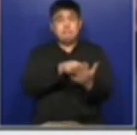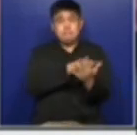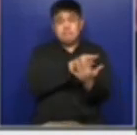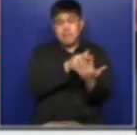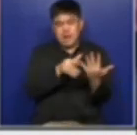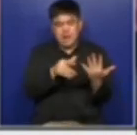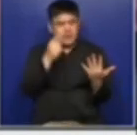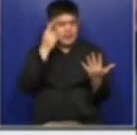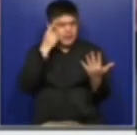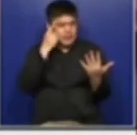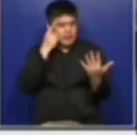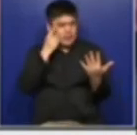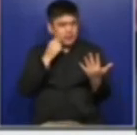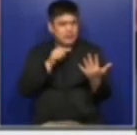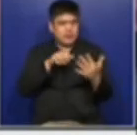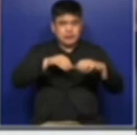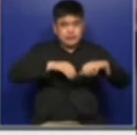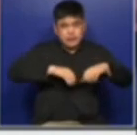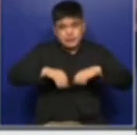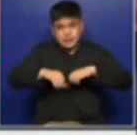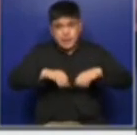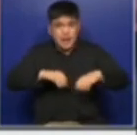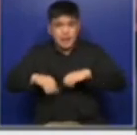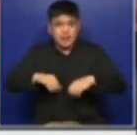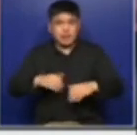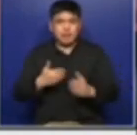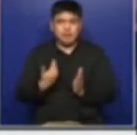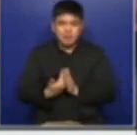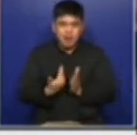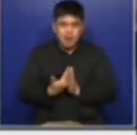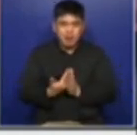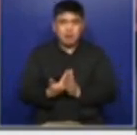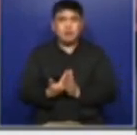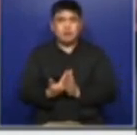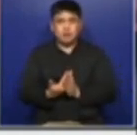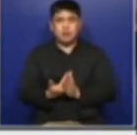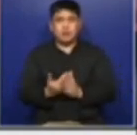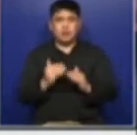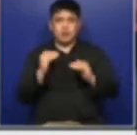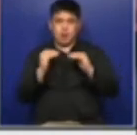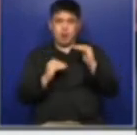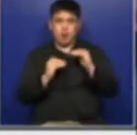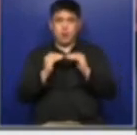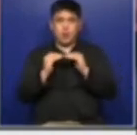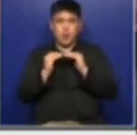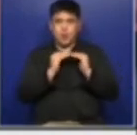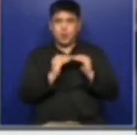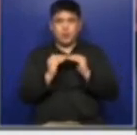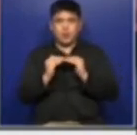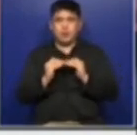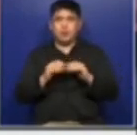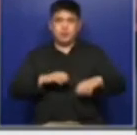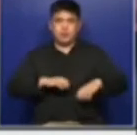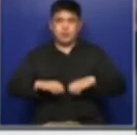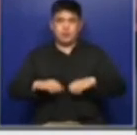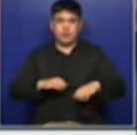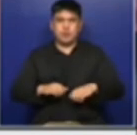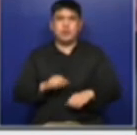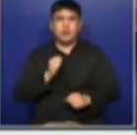มี financial management การบริหารทางการเงินที่จะ หมดเวลาแล้วนะคร ับ สมดุลทางการบริหารจัดการ